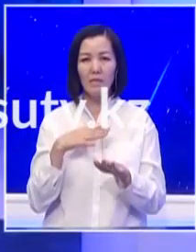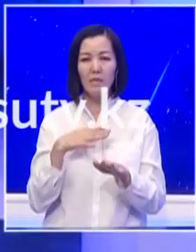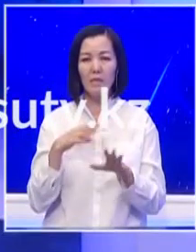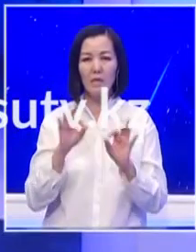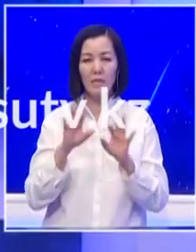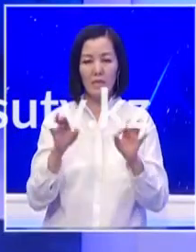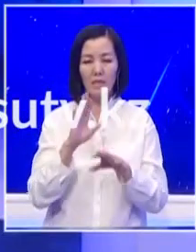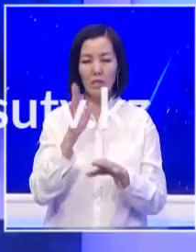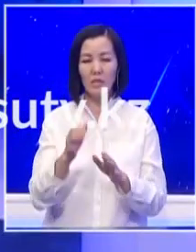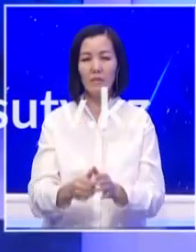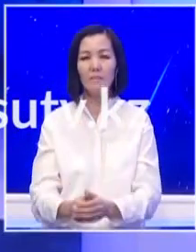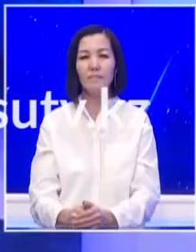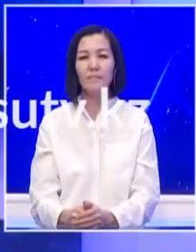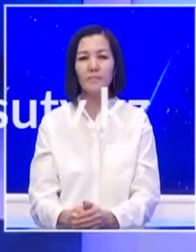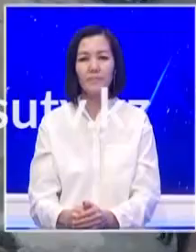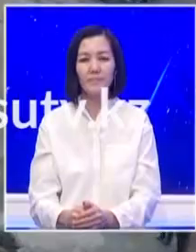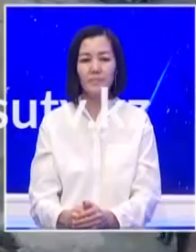Дамир Анитов расскажет подробнее.